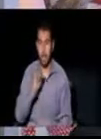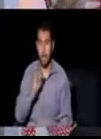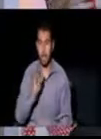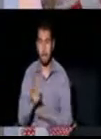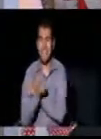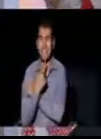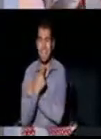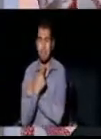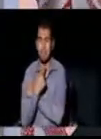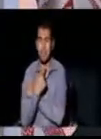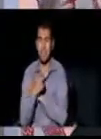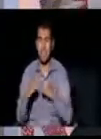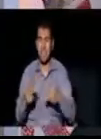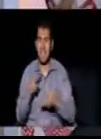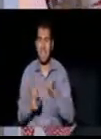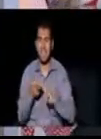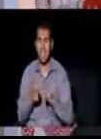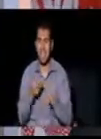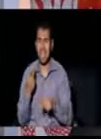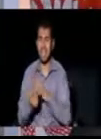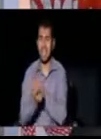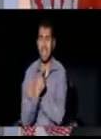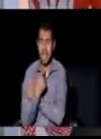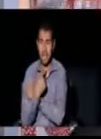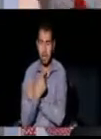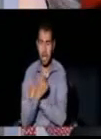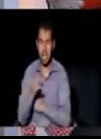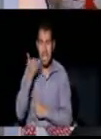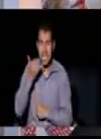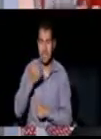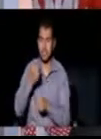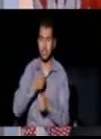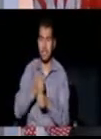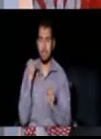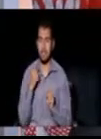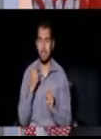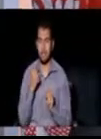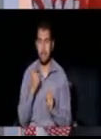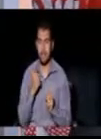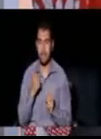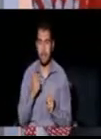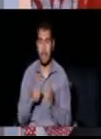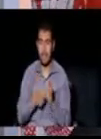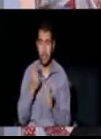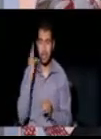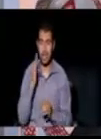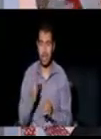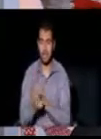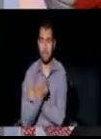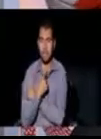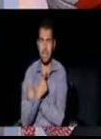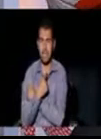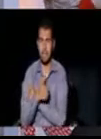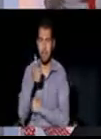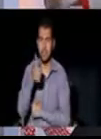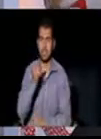هيعملها. اي مهنه لو اتعلمها هيعملها بسهوله جدا، لان الصم دماغه ذكيه جدا،